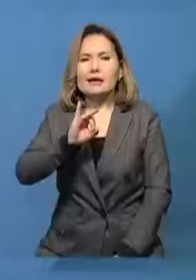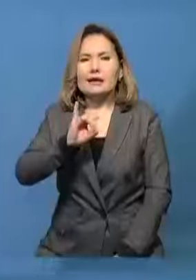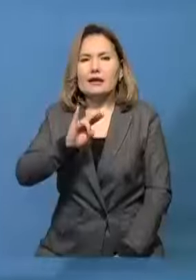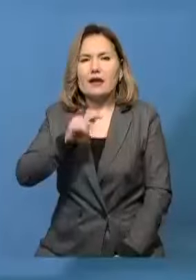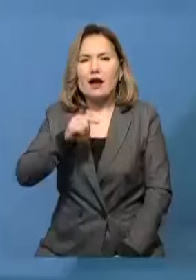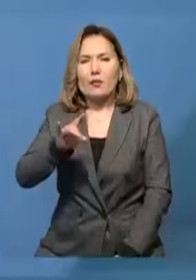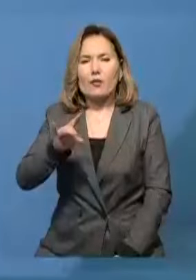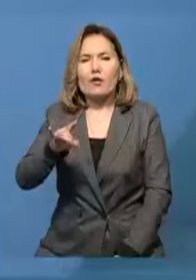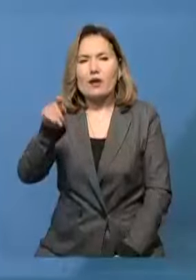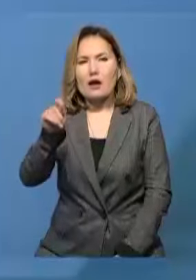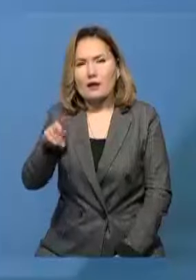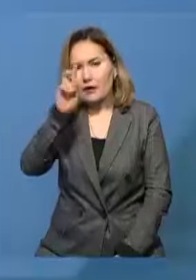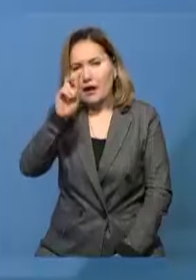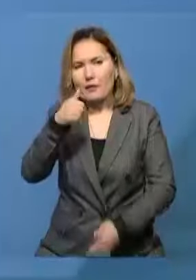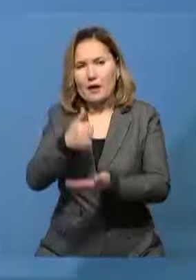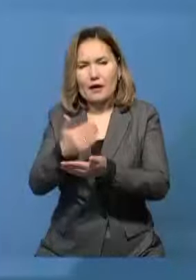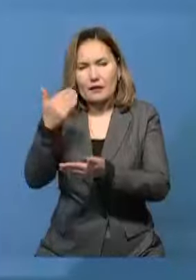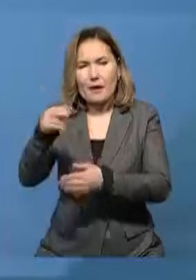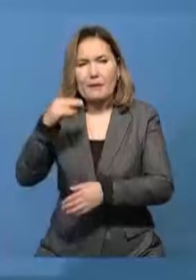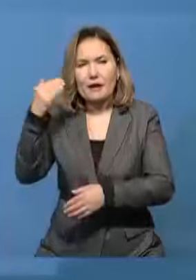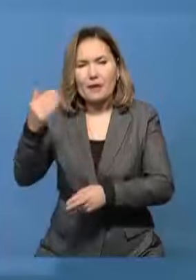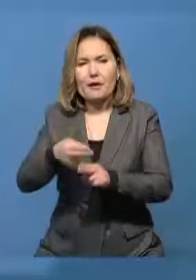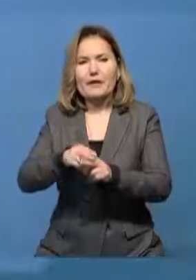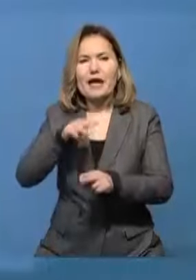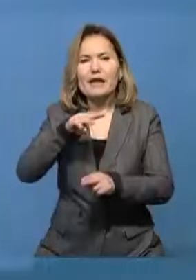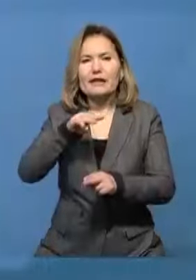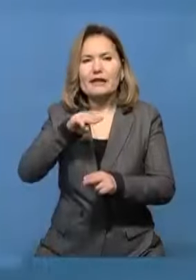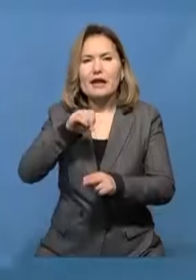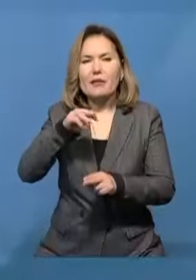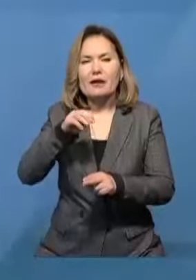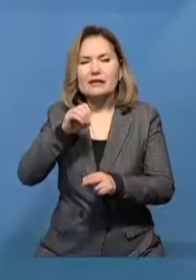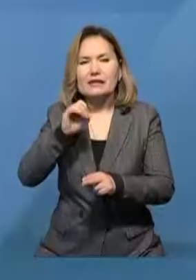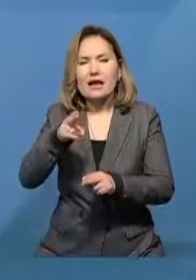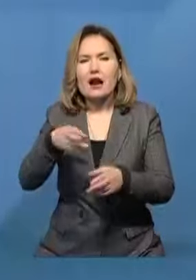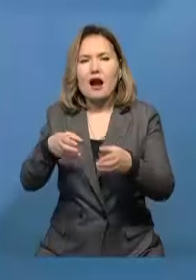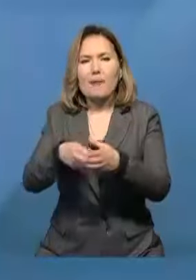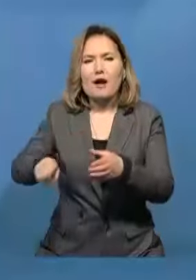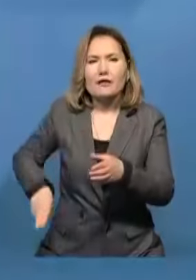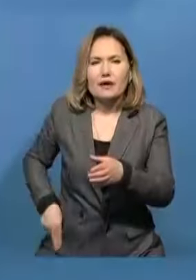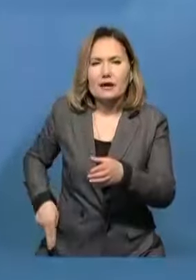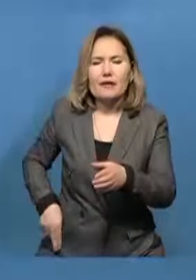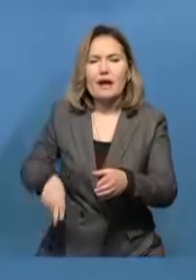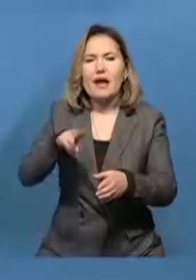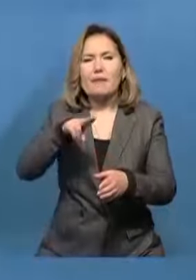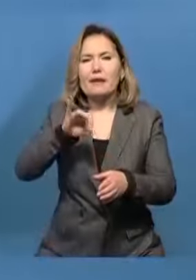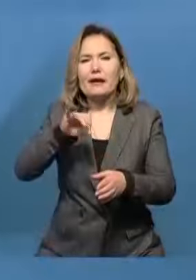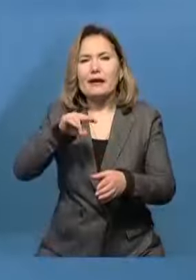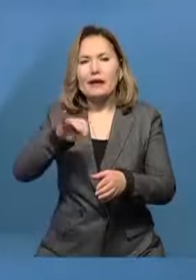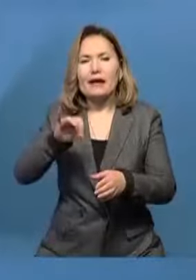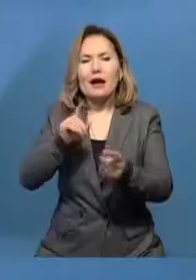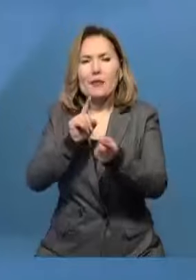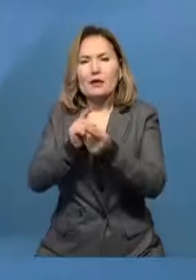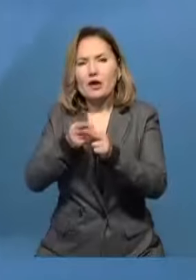Сингапурға жасаған мемлекеттік сапары барысында президент Temasek Holding компаниясының бас директоры Дилхан Пиллейді қабылдады.